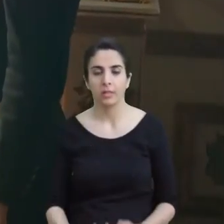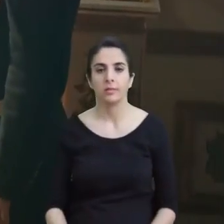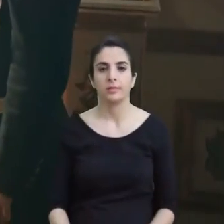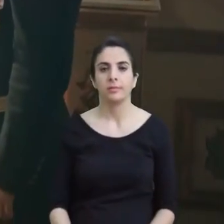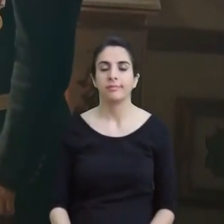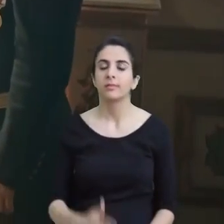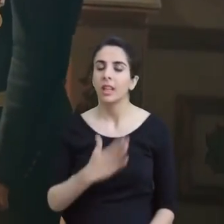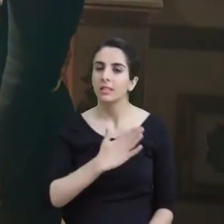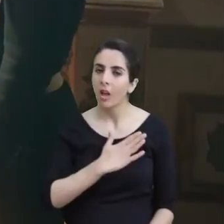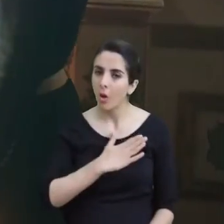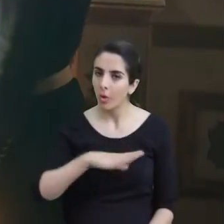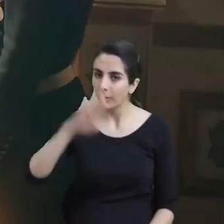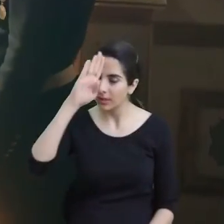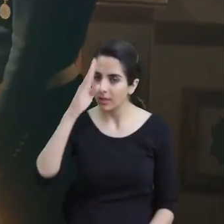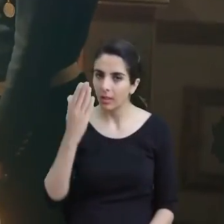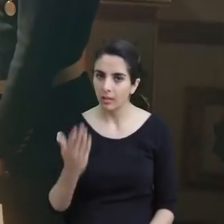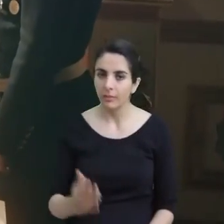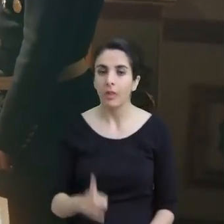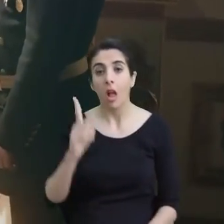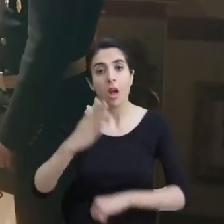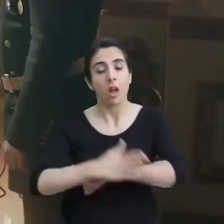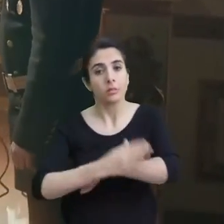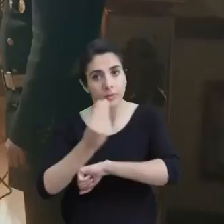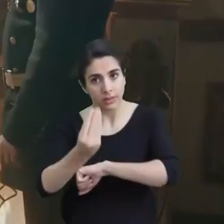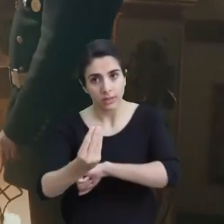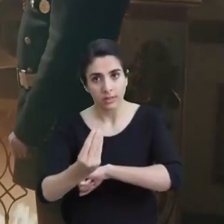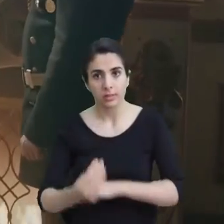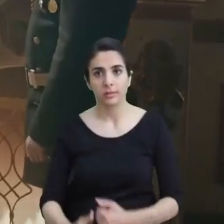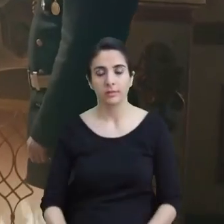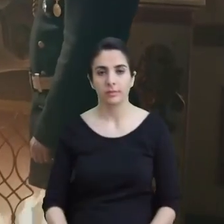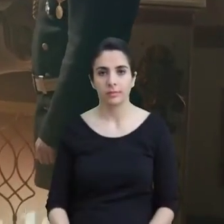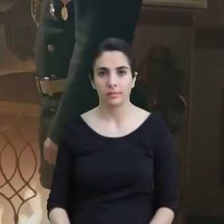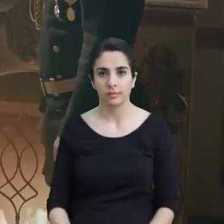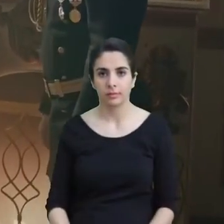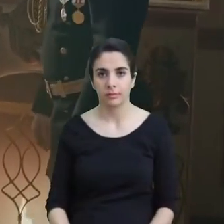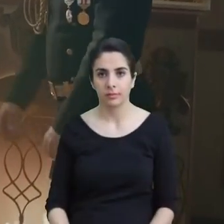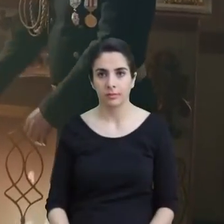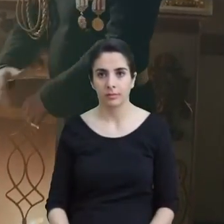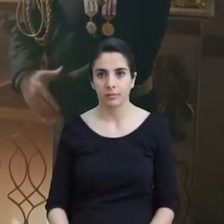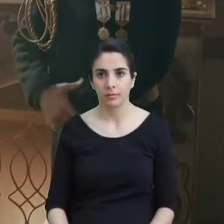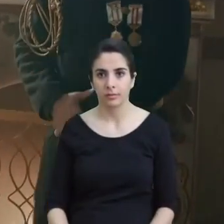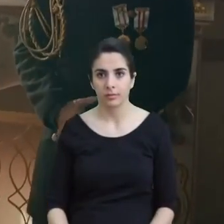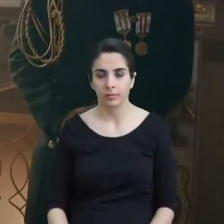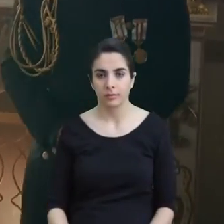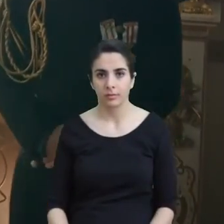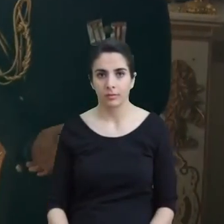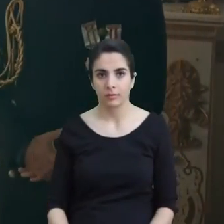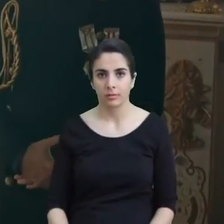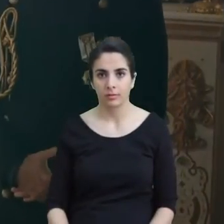Mührü verdi. Sağ olun paşa hazretleri. Allah yardımcınız olsun. Sultan az geride durmuş,